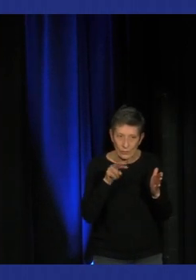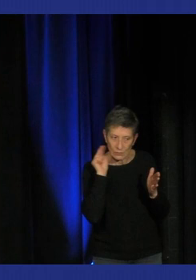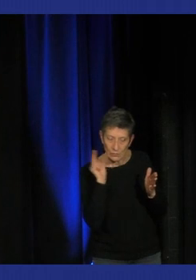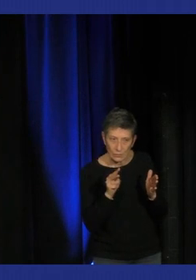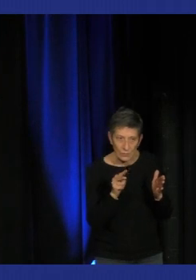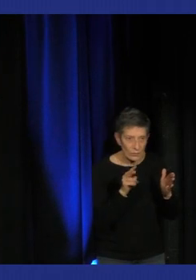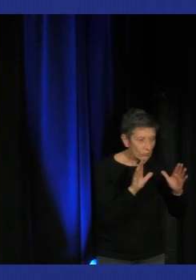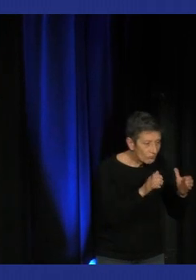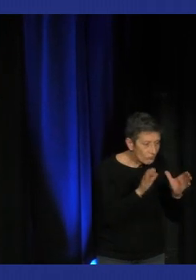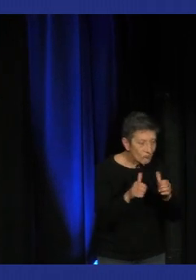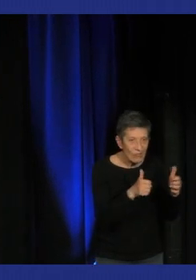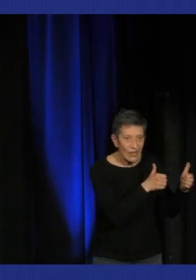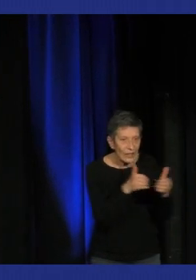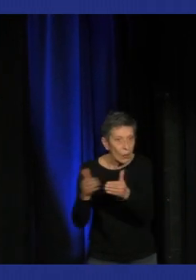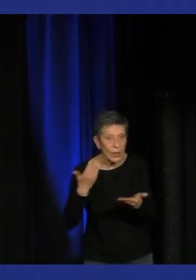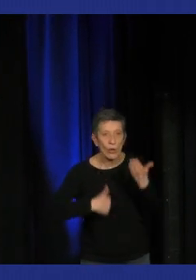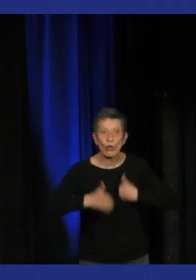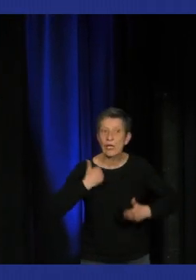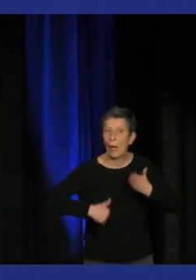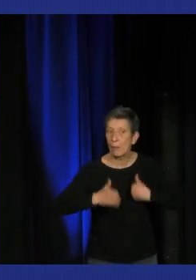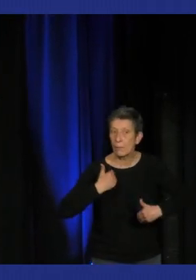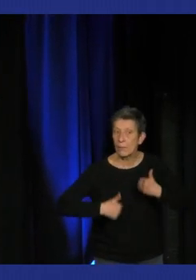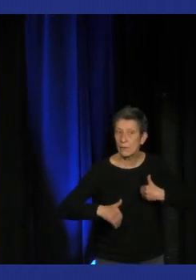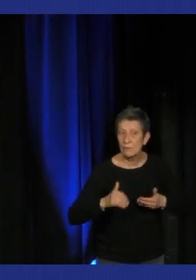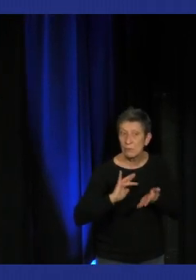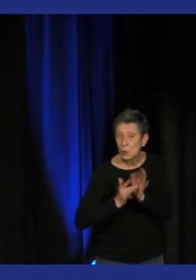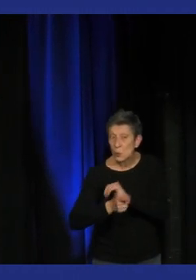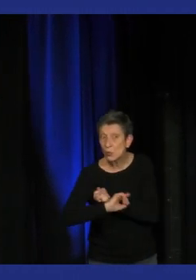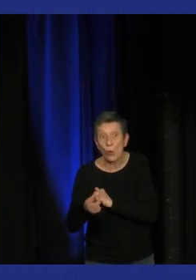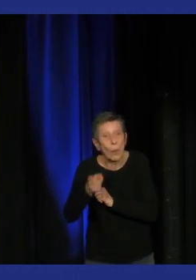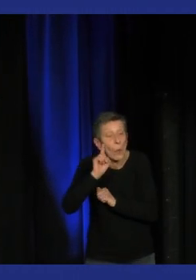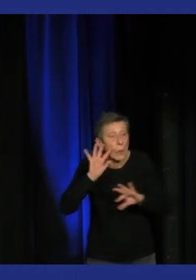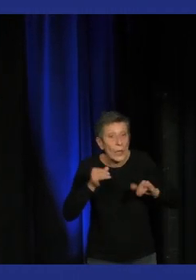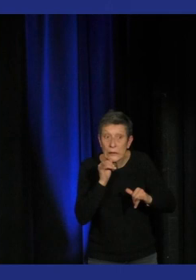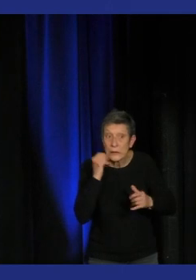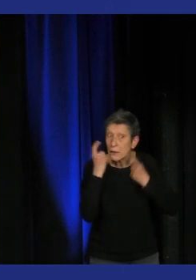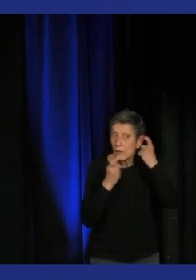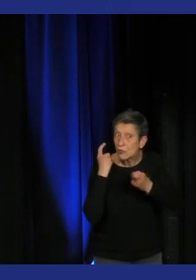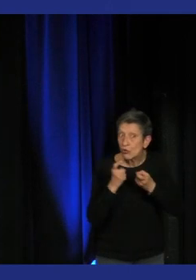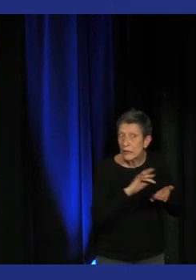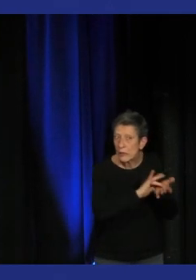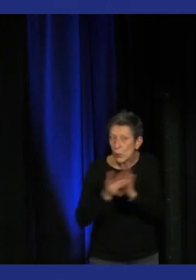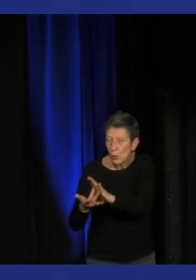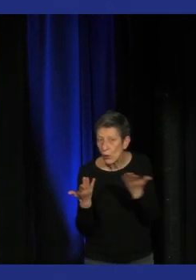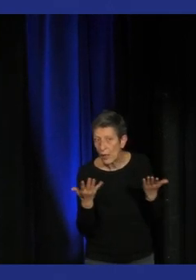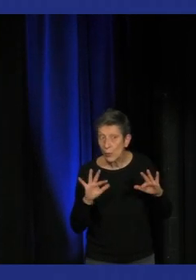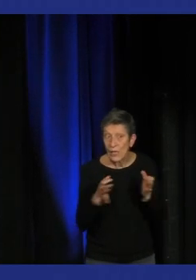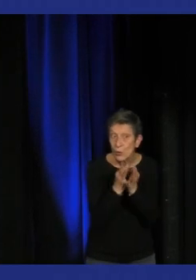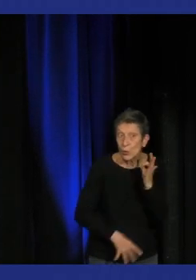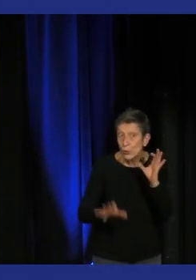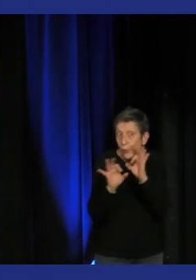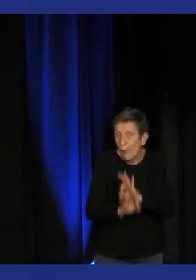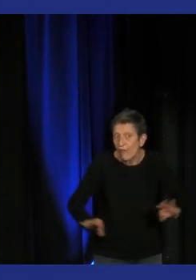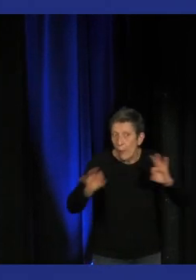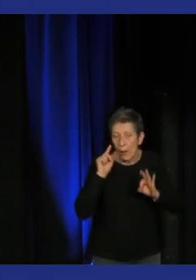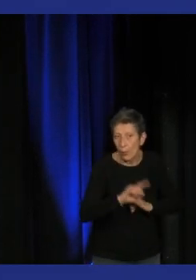pas sur tous, parce qu'on ne les pensait pas encore tous et qu'on n'avait pas forcément de solution pour tous. La loi